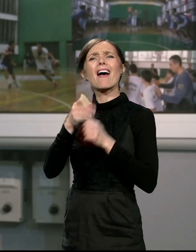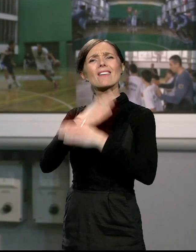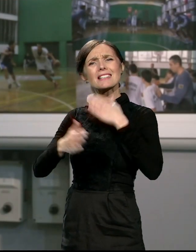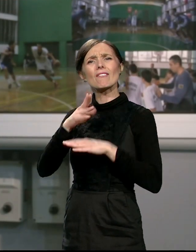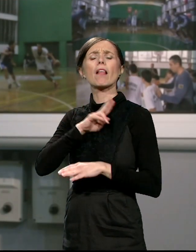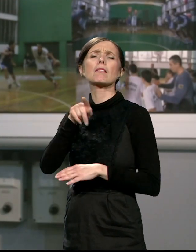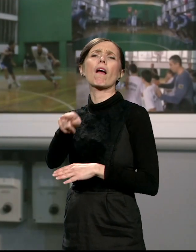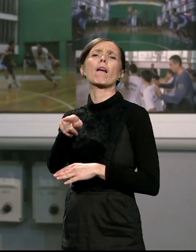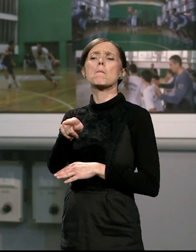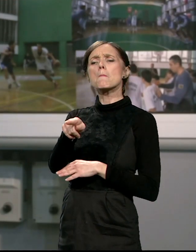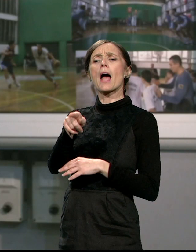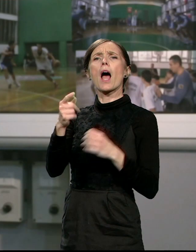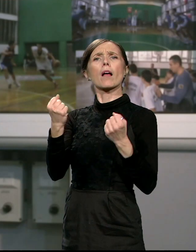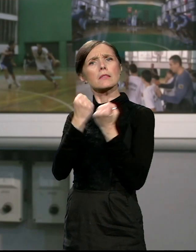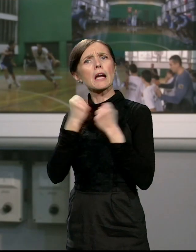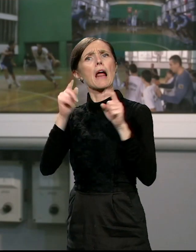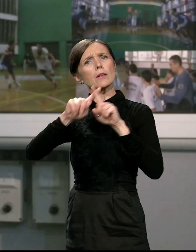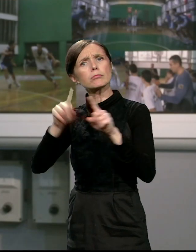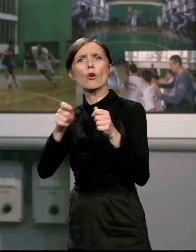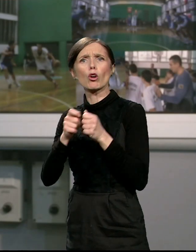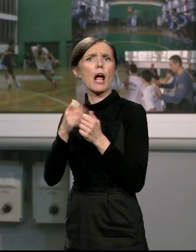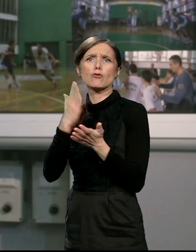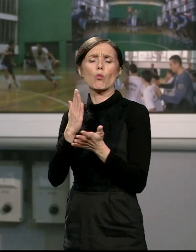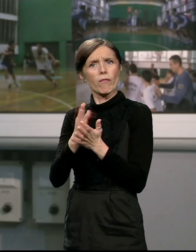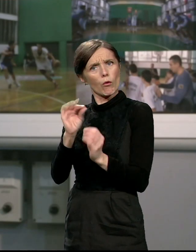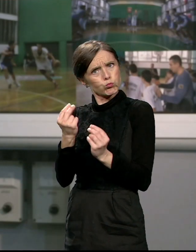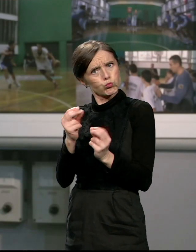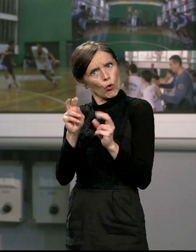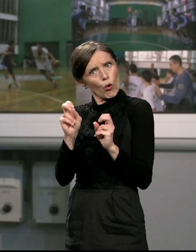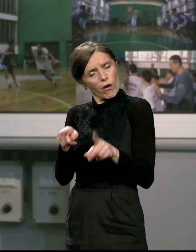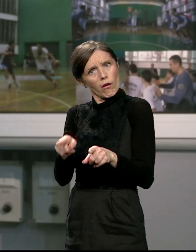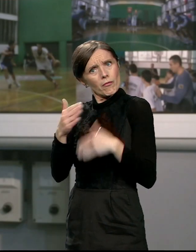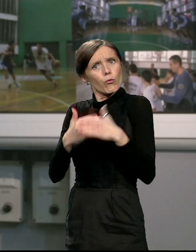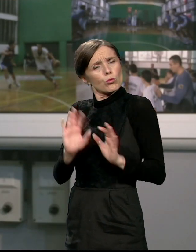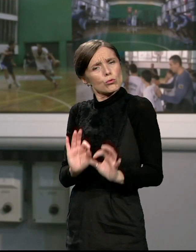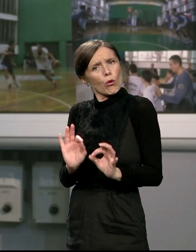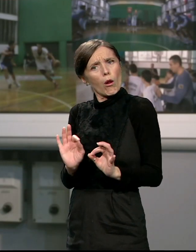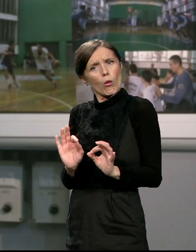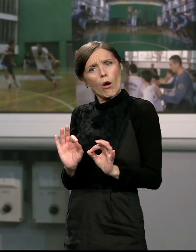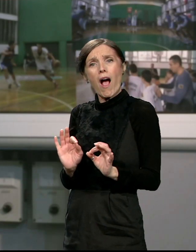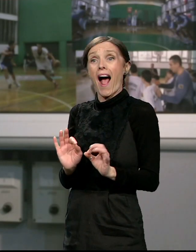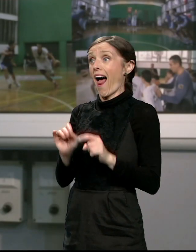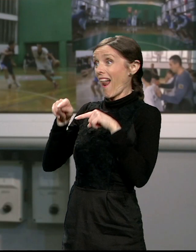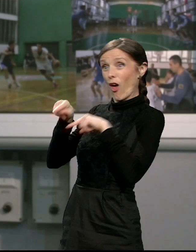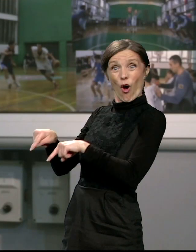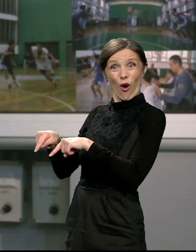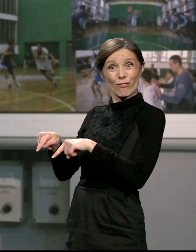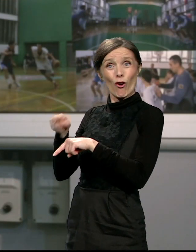u određenim, i to je sasvim ok, mislim funkcionalno. A da vam kažem, ovo je na